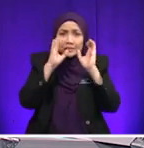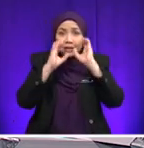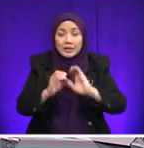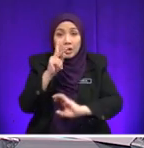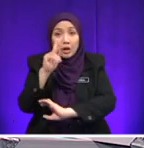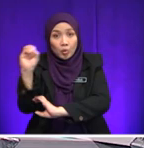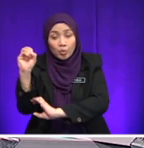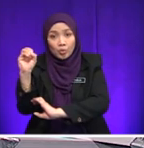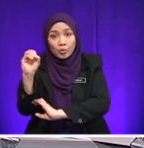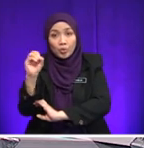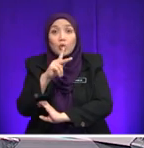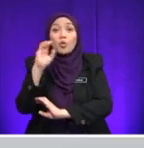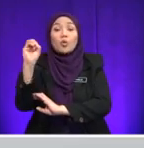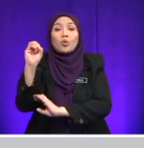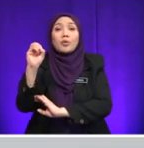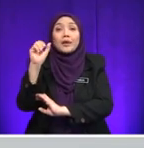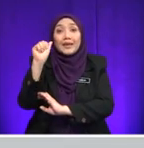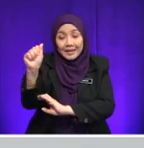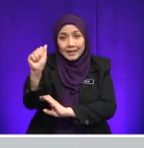cos e =